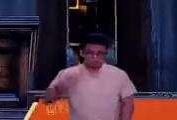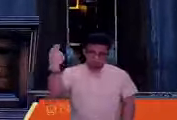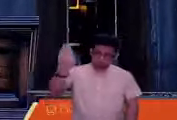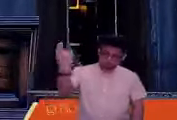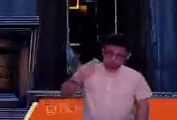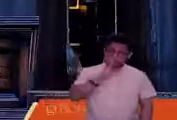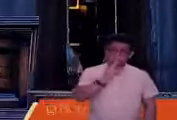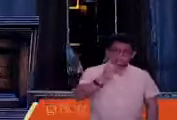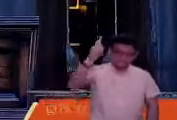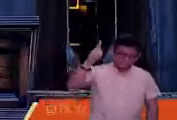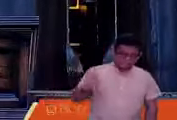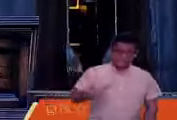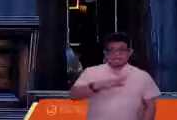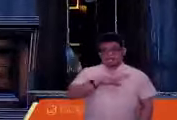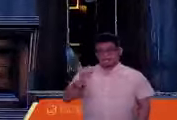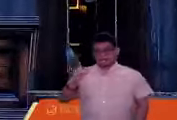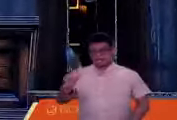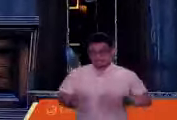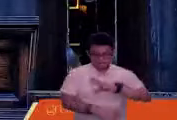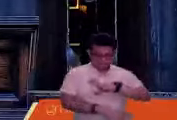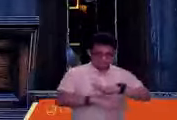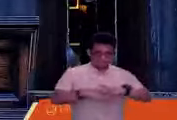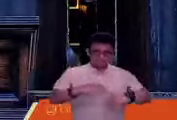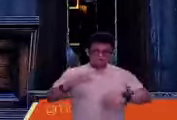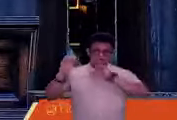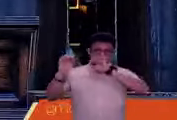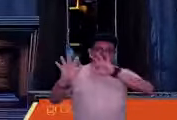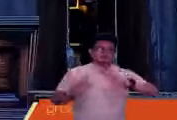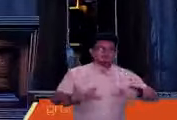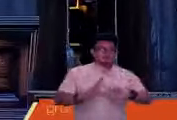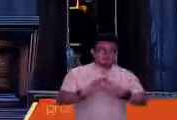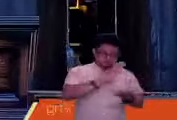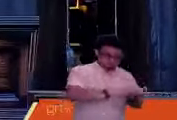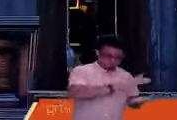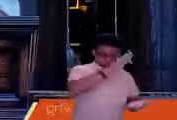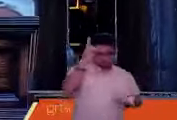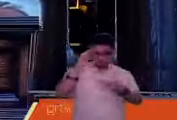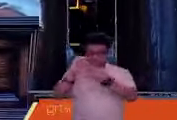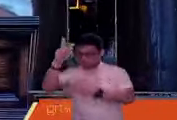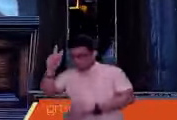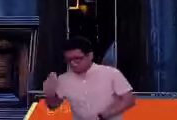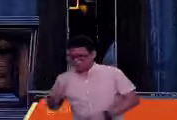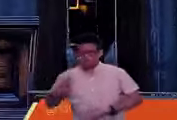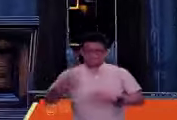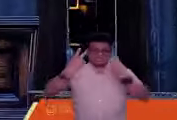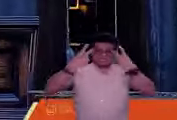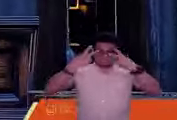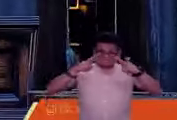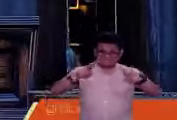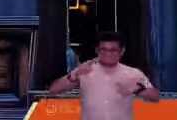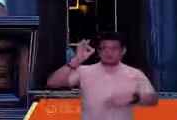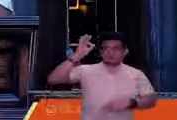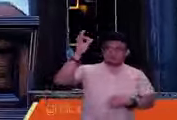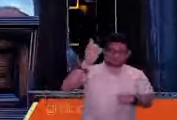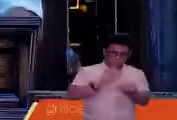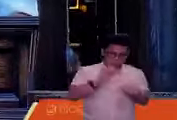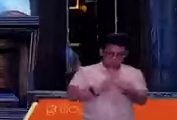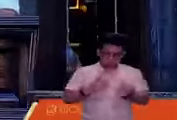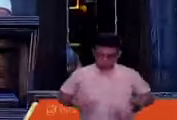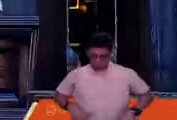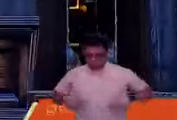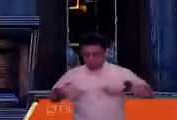gigamit siya sa Ginoo, og the outflow of the glory of God, nakita sa iyang kinabuhi. Now, it is not